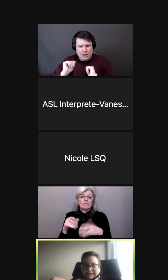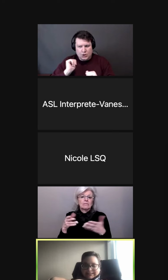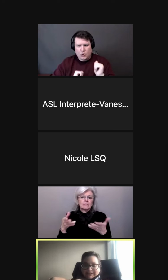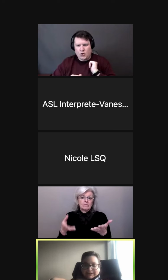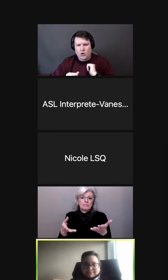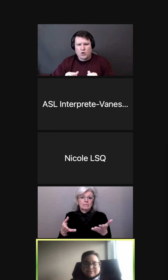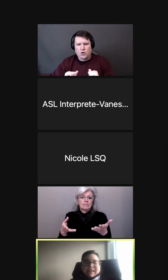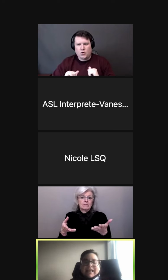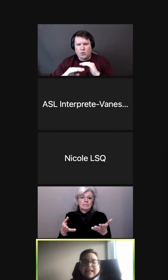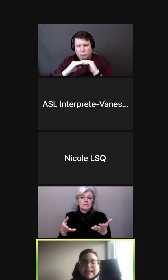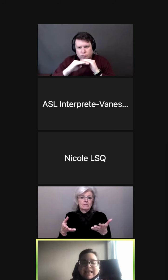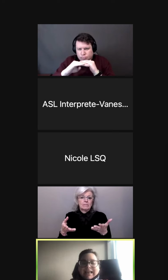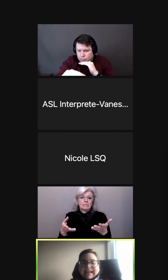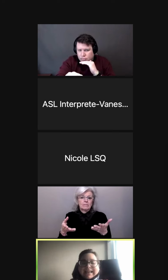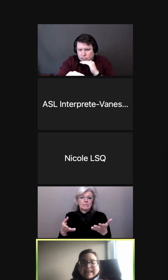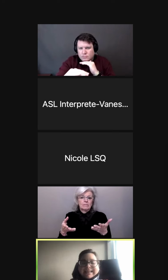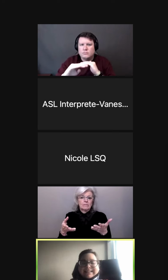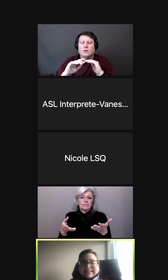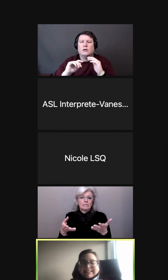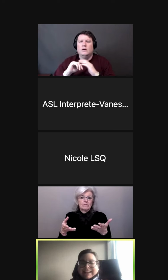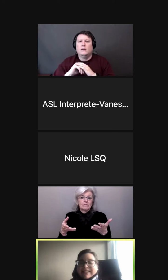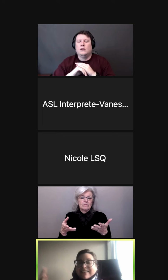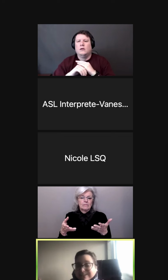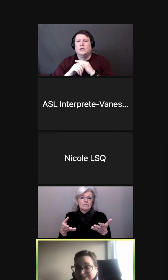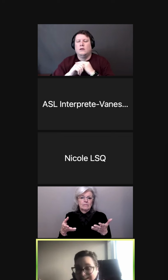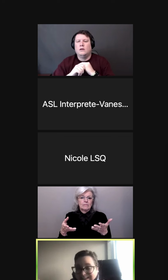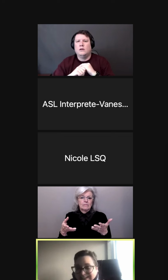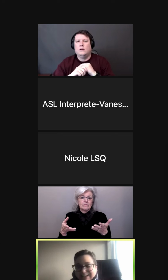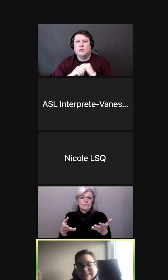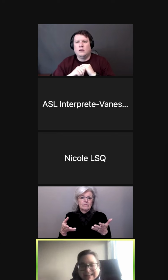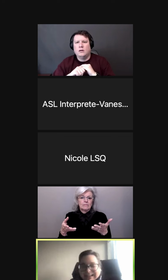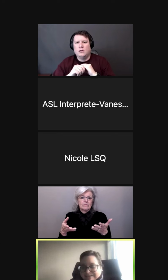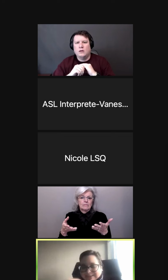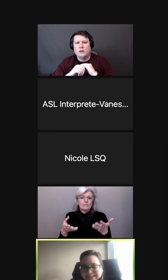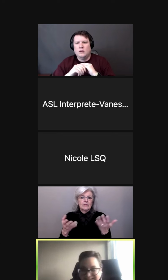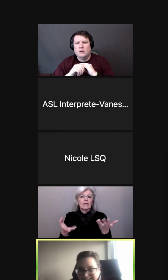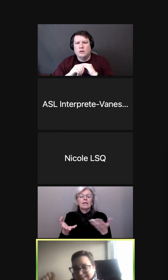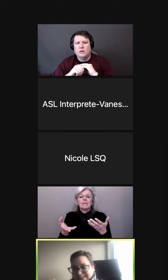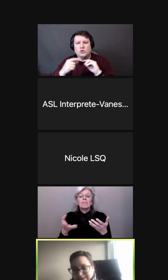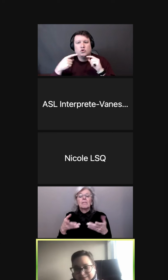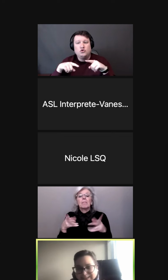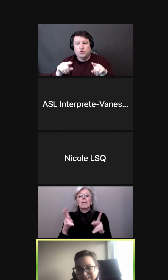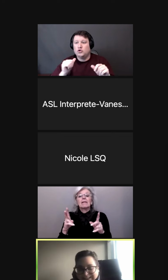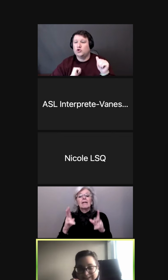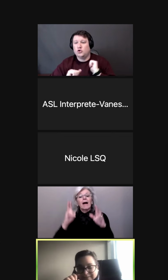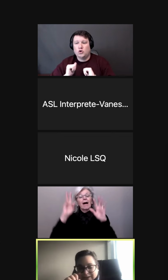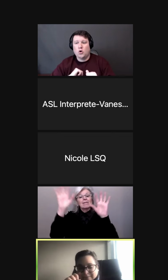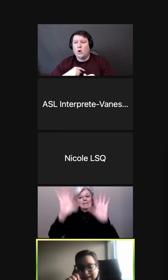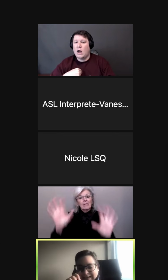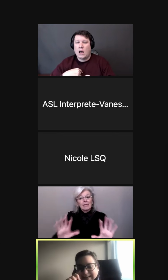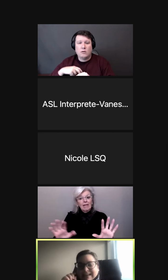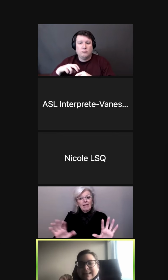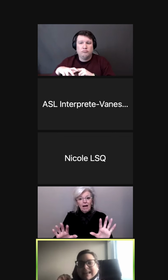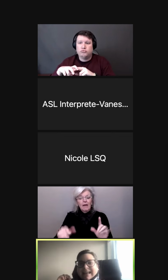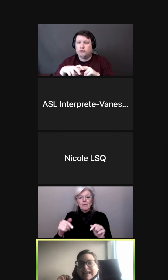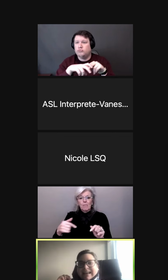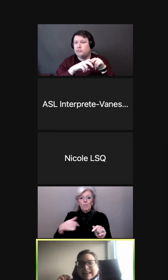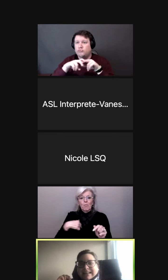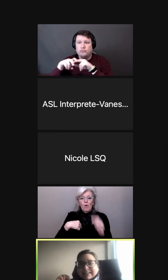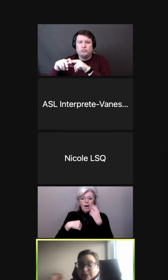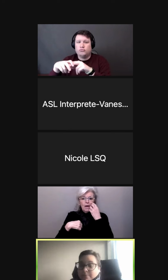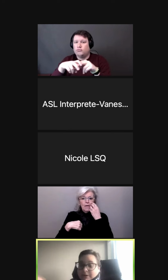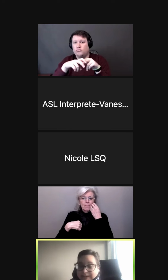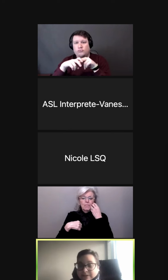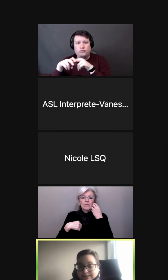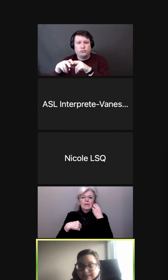le spectacle, je me suis protenée